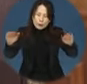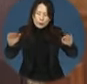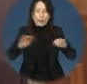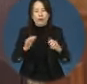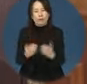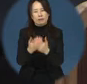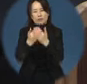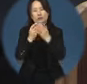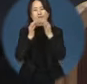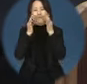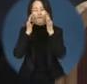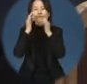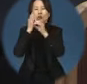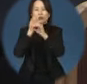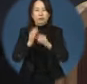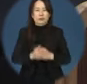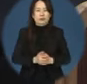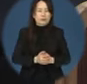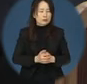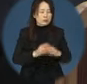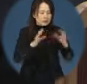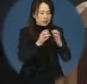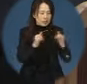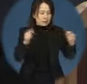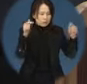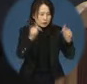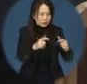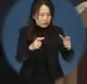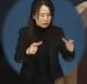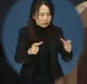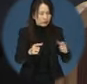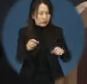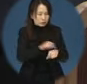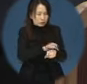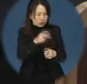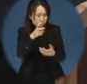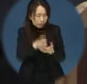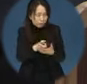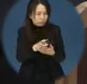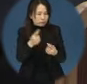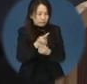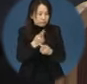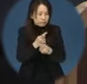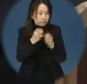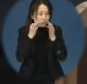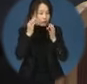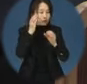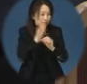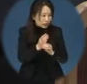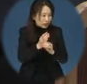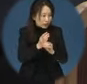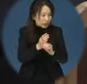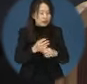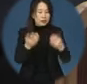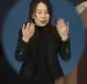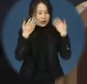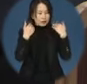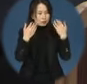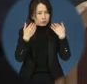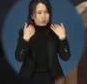노력하고 있어 인구감소 지역에 대해서는 또 특별한 대책으로 새로운 법개정 까지 취하고 있다 그렇습니다 학교만 1